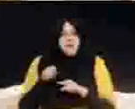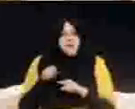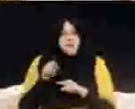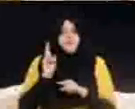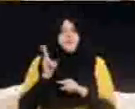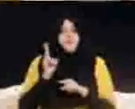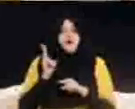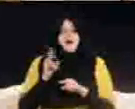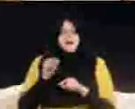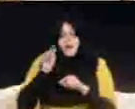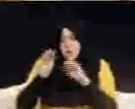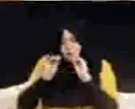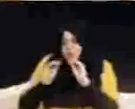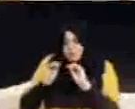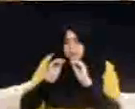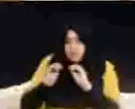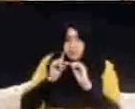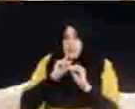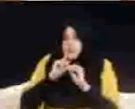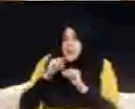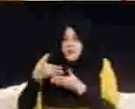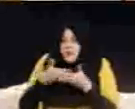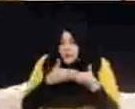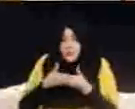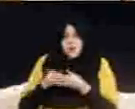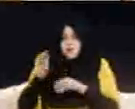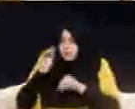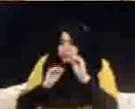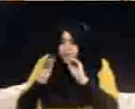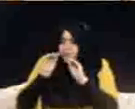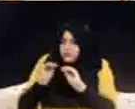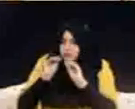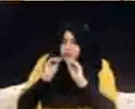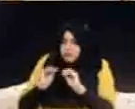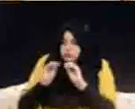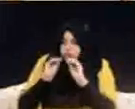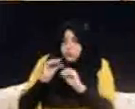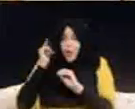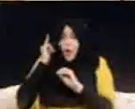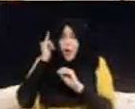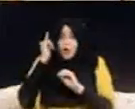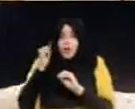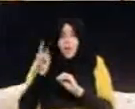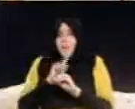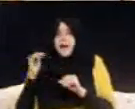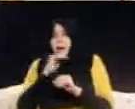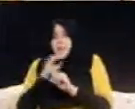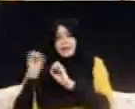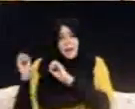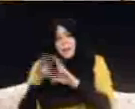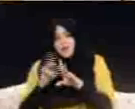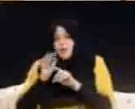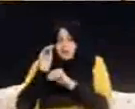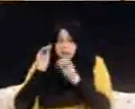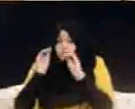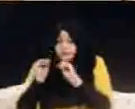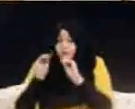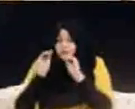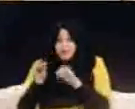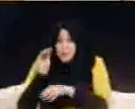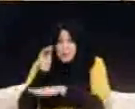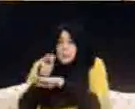لماذا؟ ليأخذ القدر الكافي من القيم التربوية التي